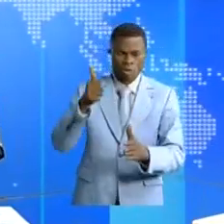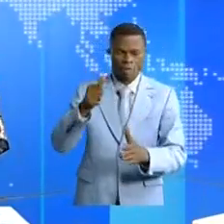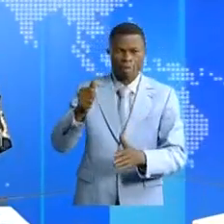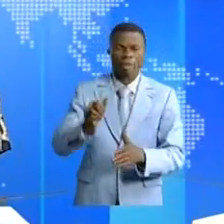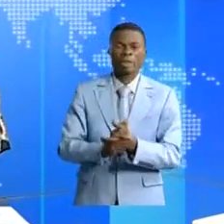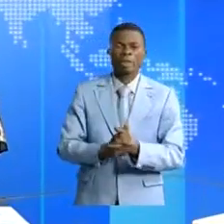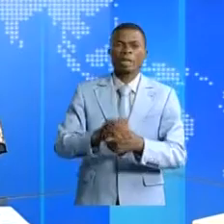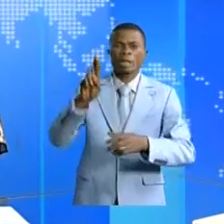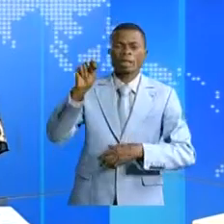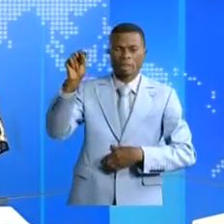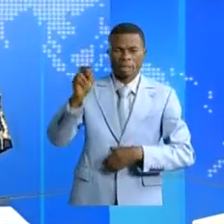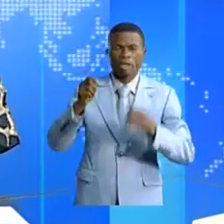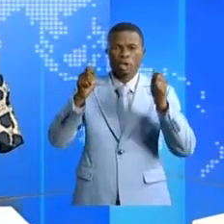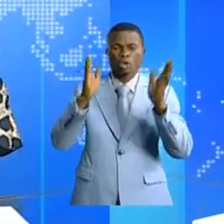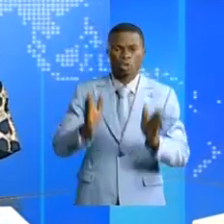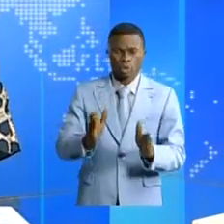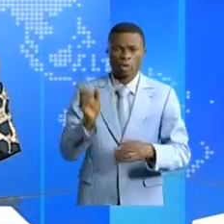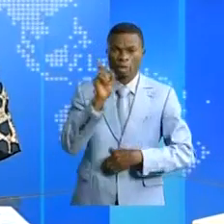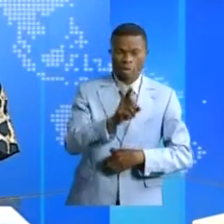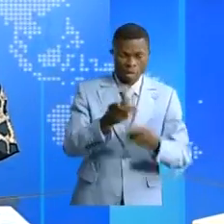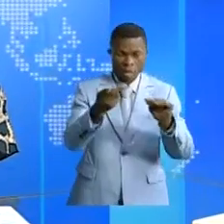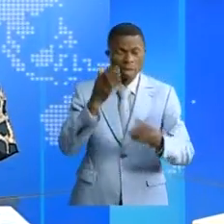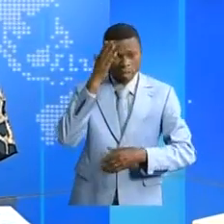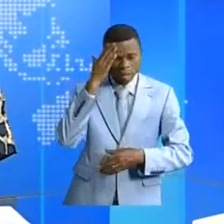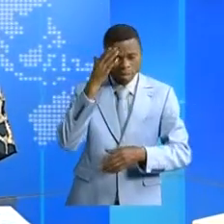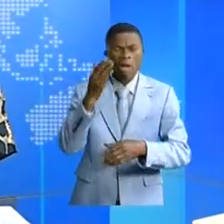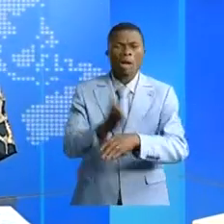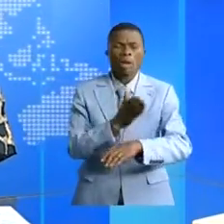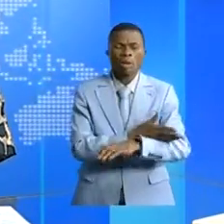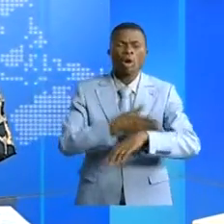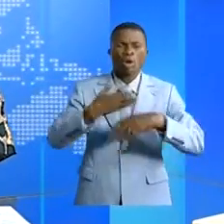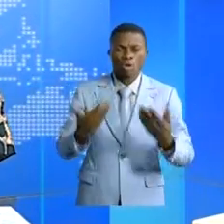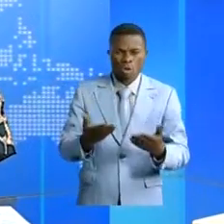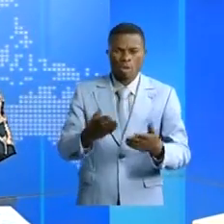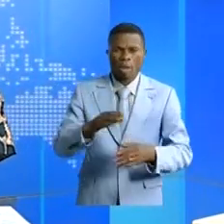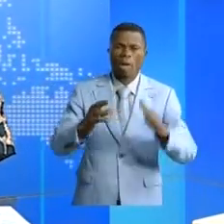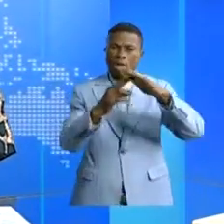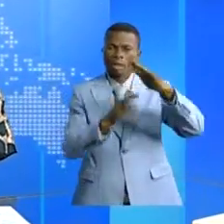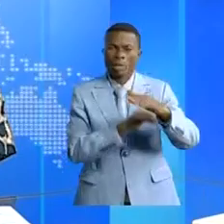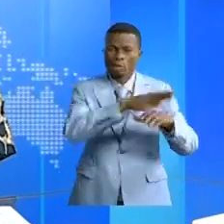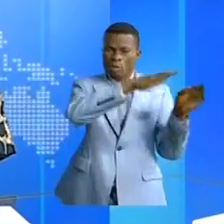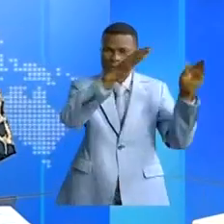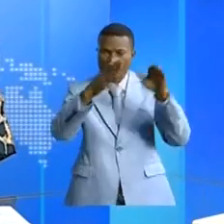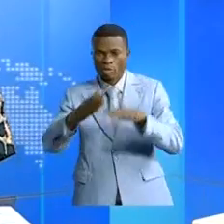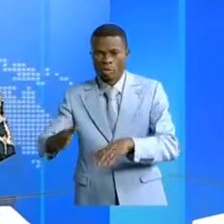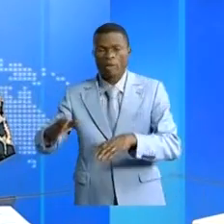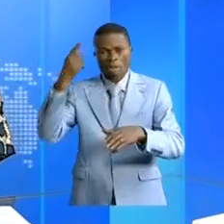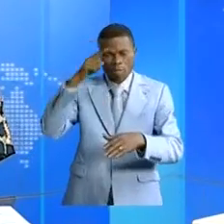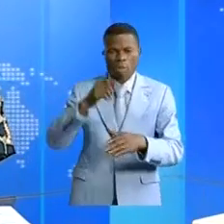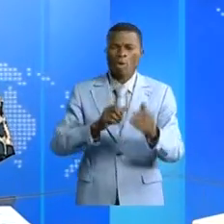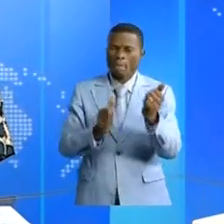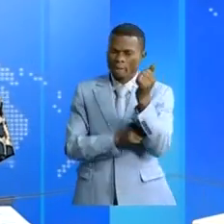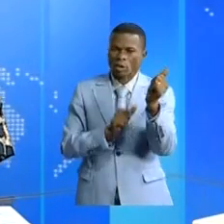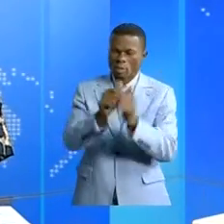Nos reporters de la RTNC sont descendus pour savoir l'évolution de ce dernier saut de mouton pour le trafic de circulation